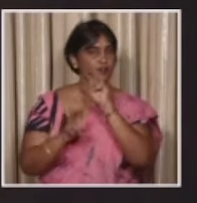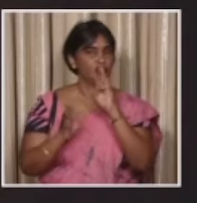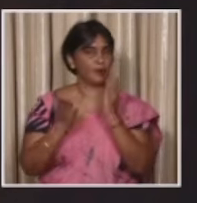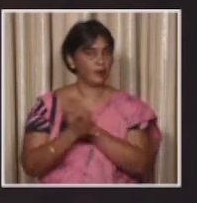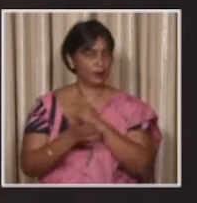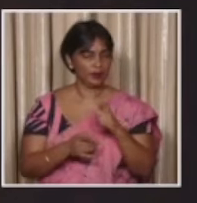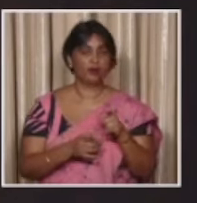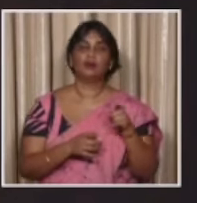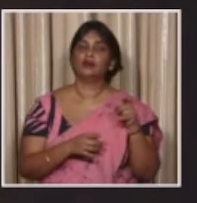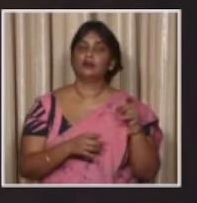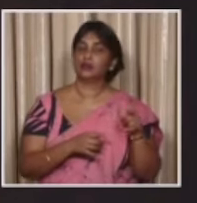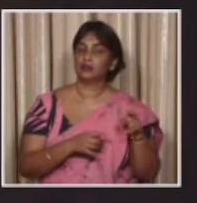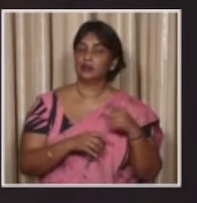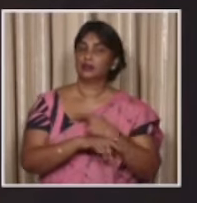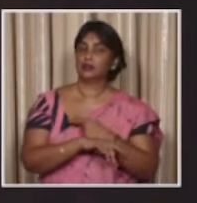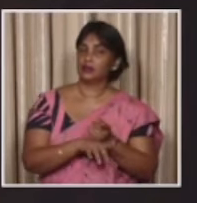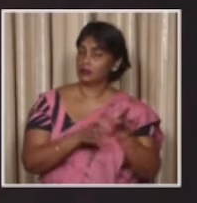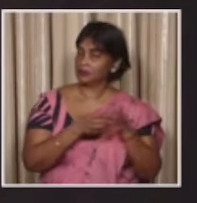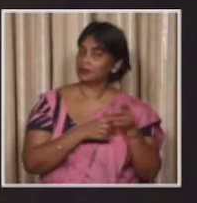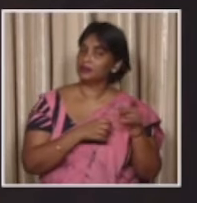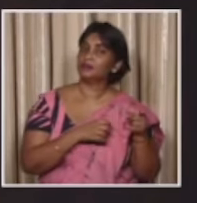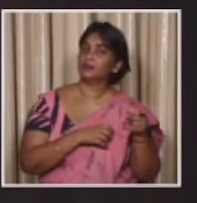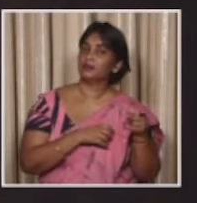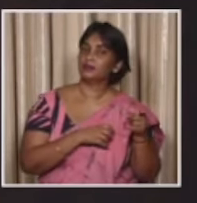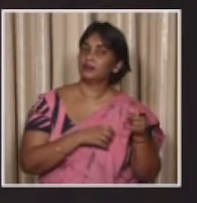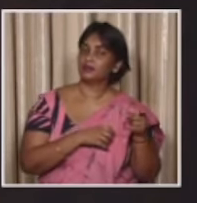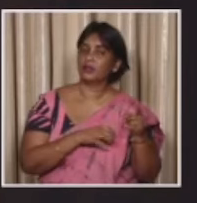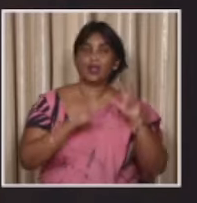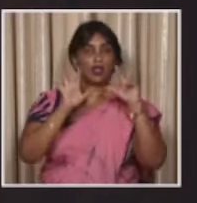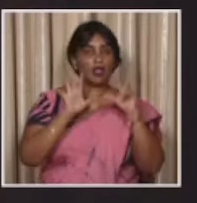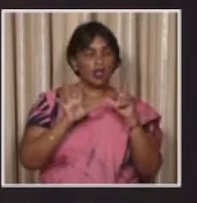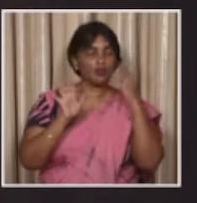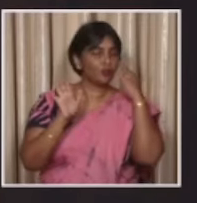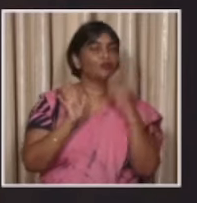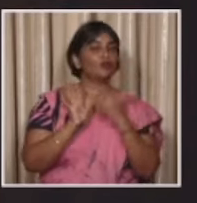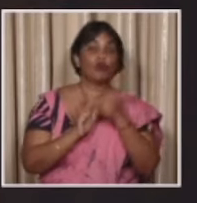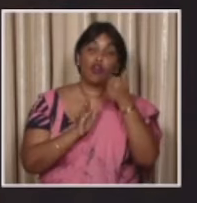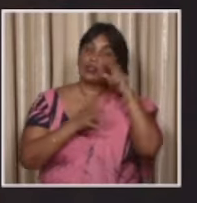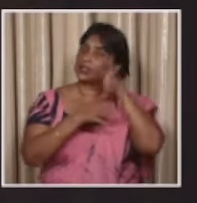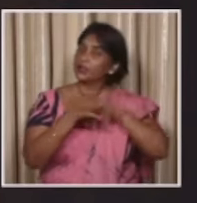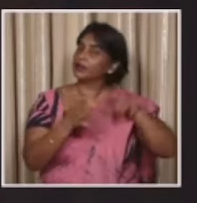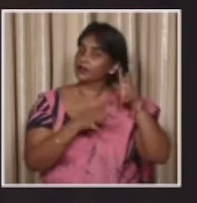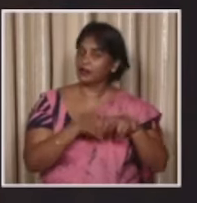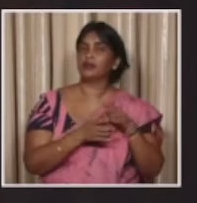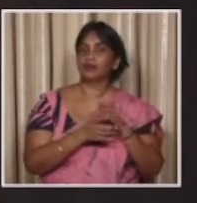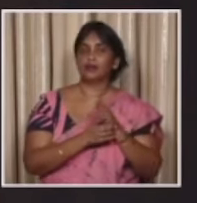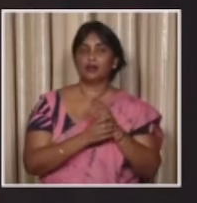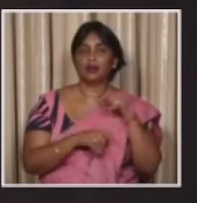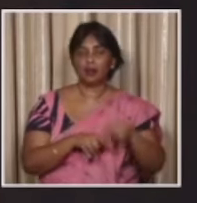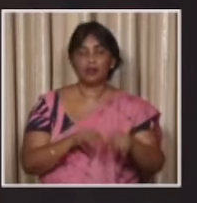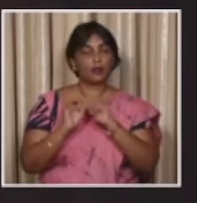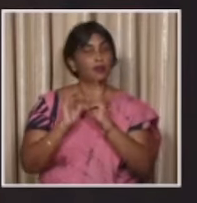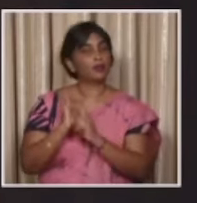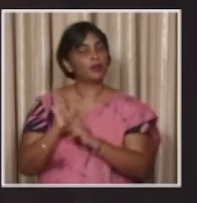පිටුවත් ඒ වගේම ජාතික ජන බලවේගයේ 8 වෙනි කාරණාවත් හොඳට කියවලා අද ඉදිරිපත් කරන